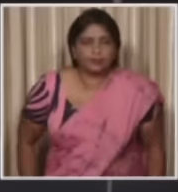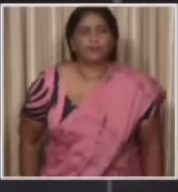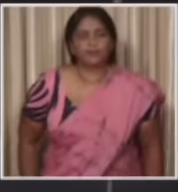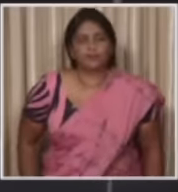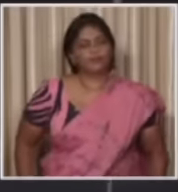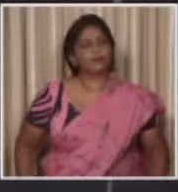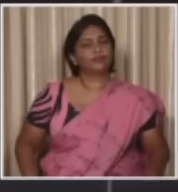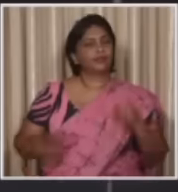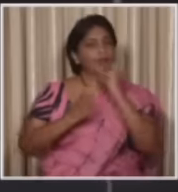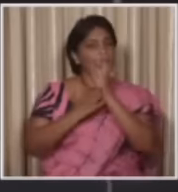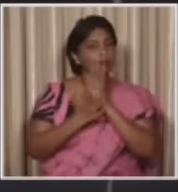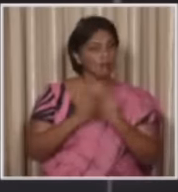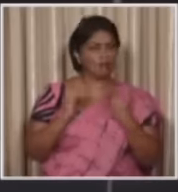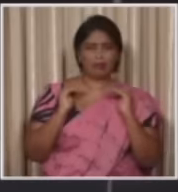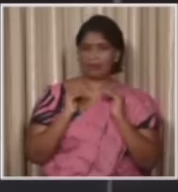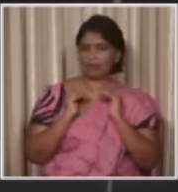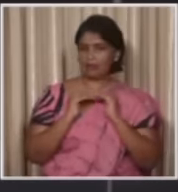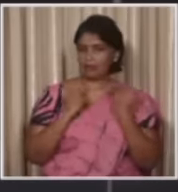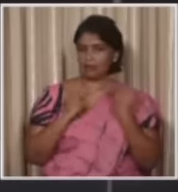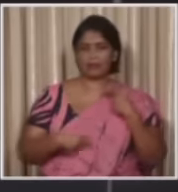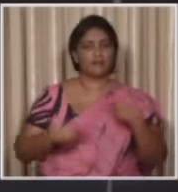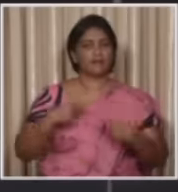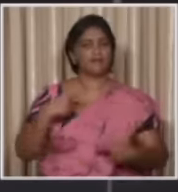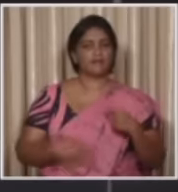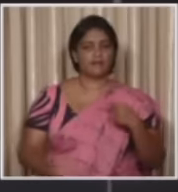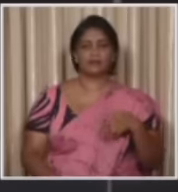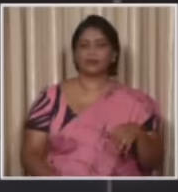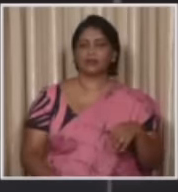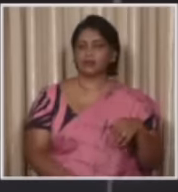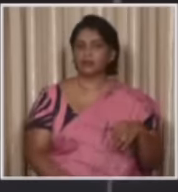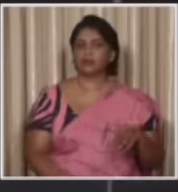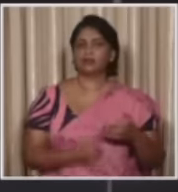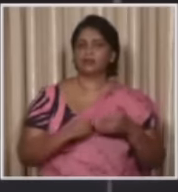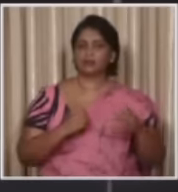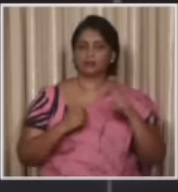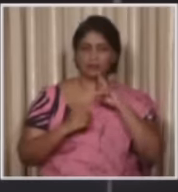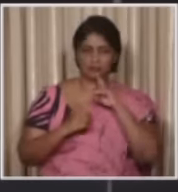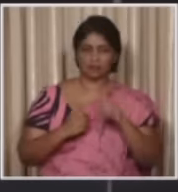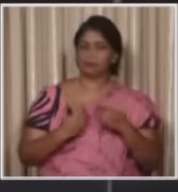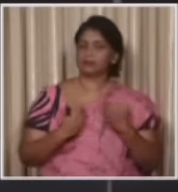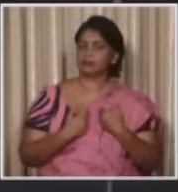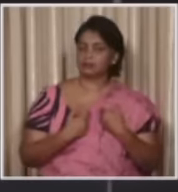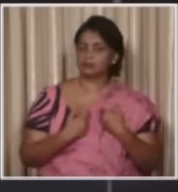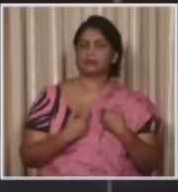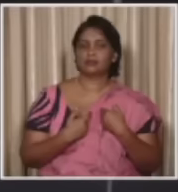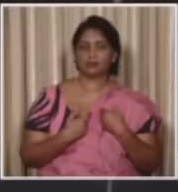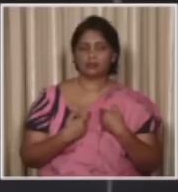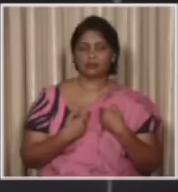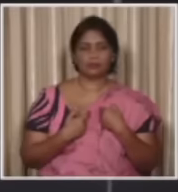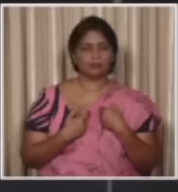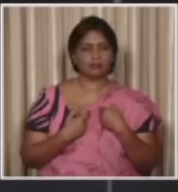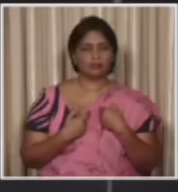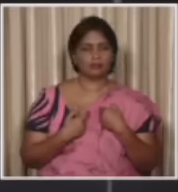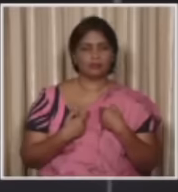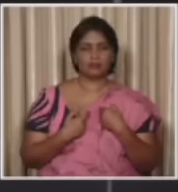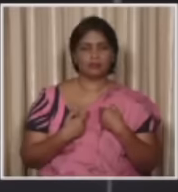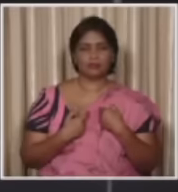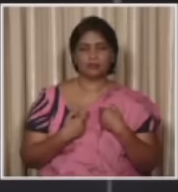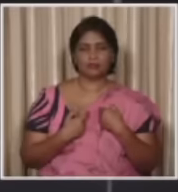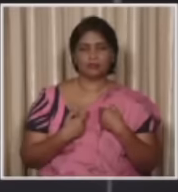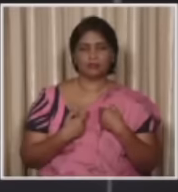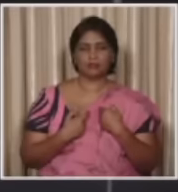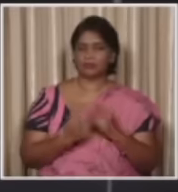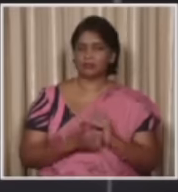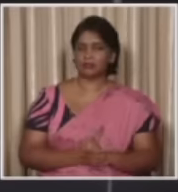එතකොට ව්‍යවස්ථාවත් එක්ක නොගැලපෙන විවාදයක් තමයි මේ කරන්නයි කියලා කියන්නේ අපිට. මම ඒ ප්‍රිලිමිනරි ඔබ්ජෙක්ෂන්